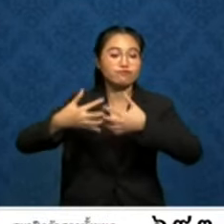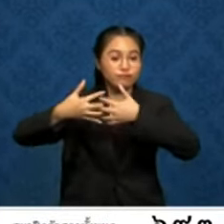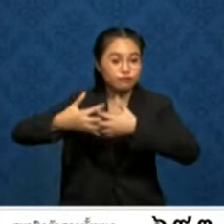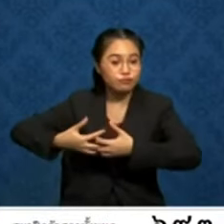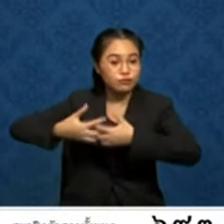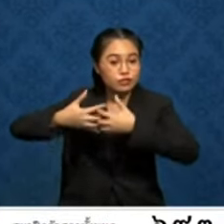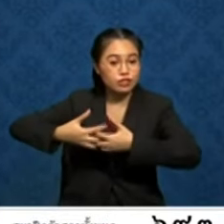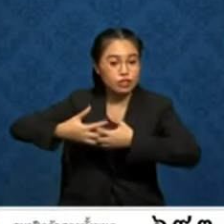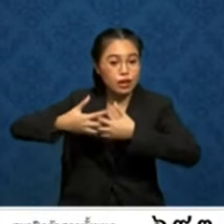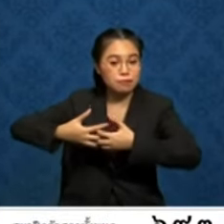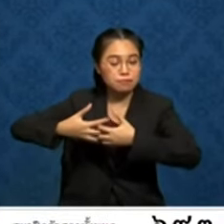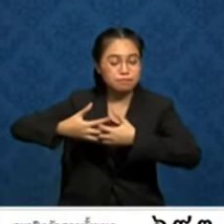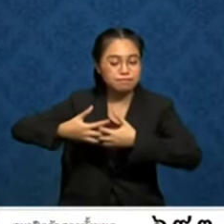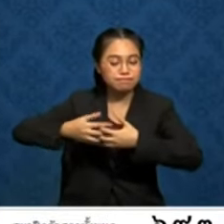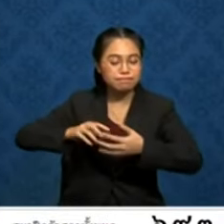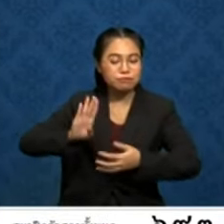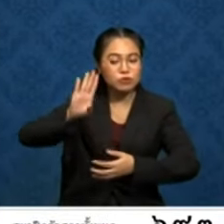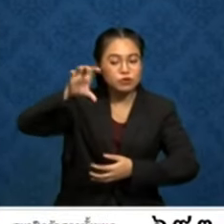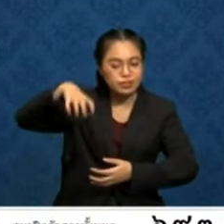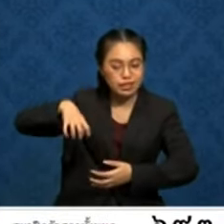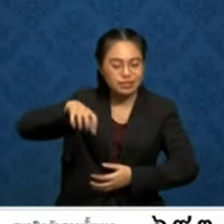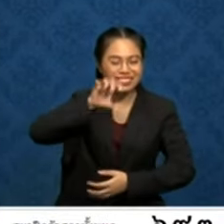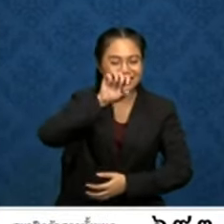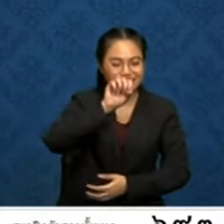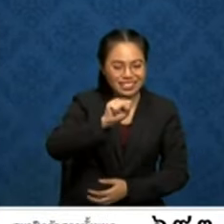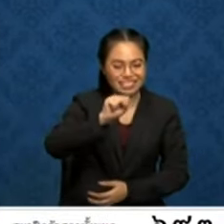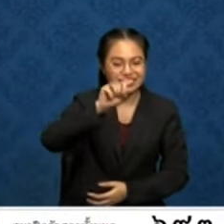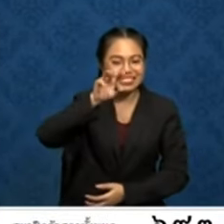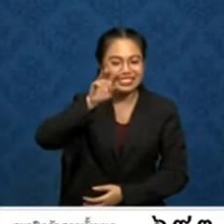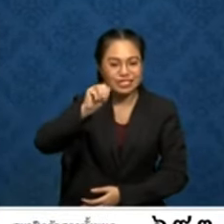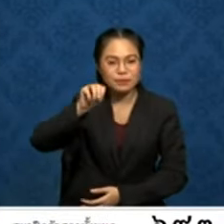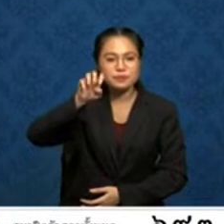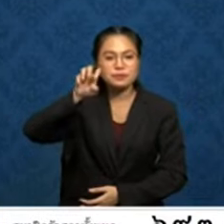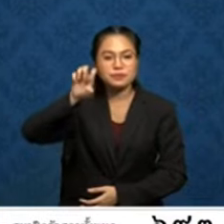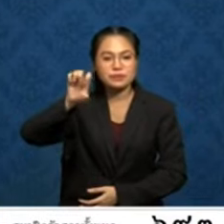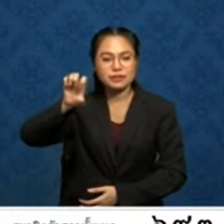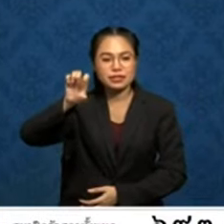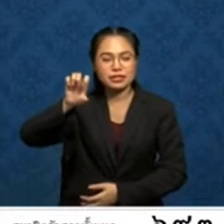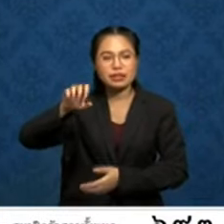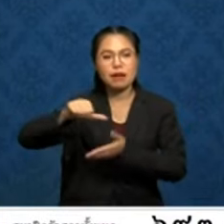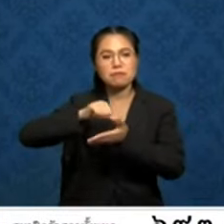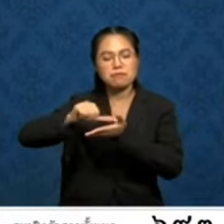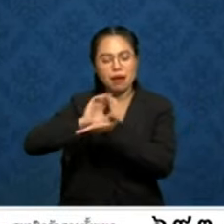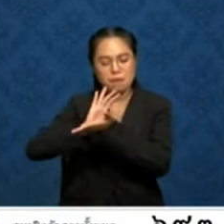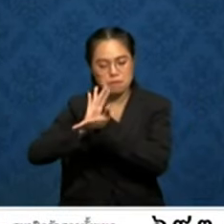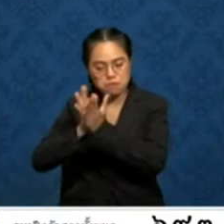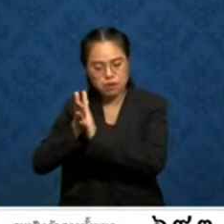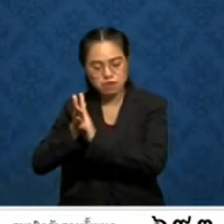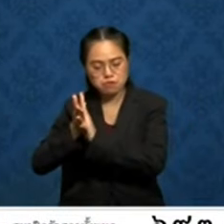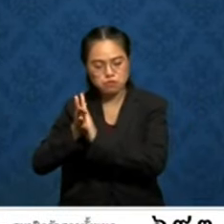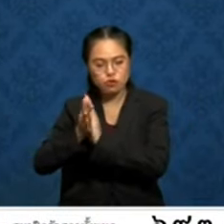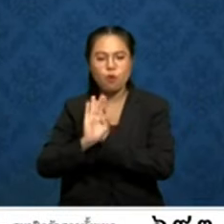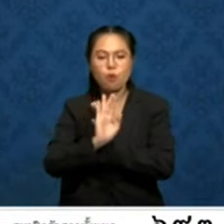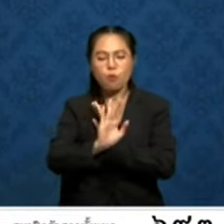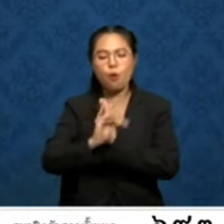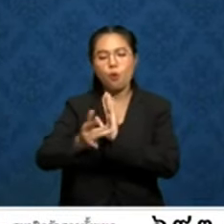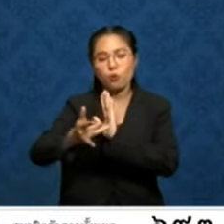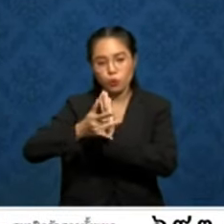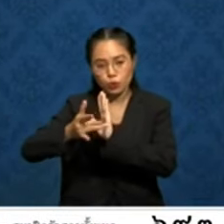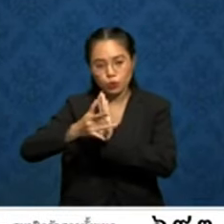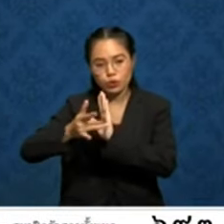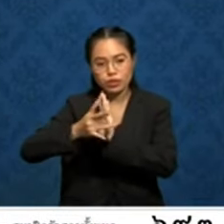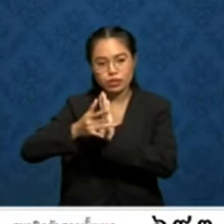ะ SME ยังไม่สามารถปรับตัวต่อการเปลี่ยนแปลงทางเทคโนโลยีอย่างรวดเร็ว